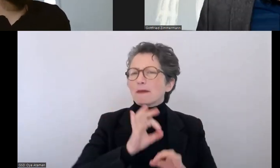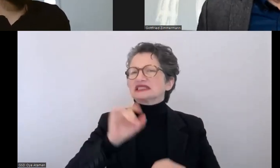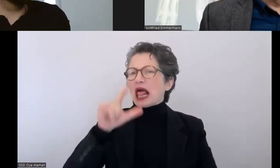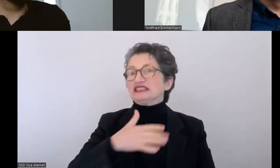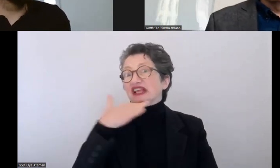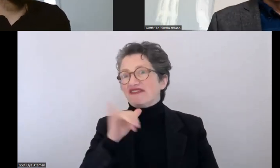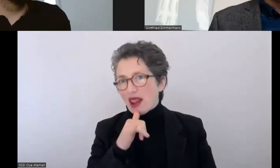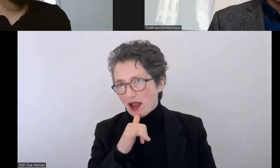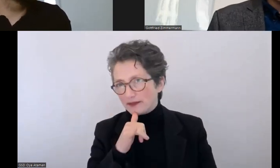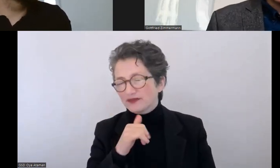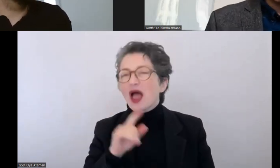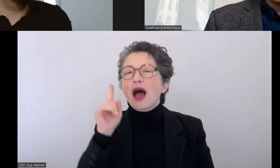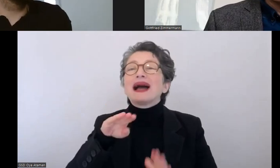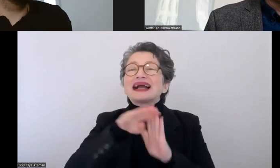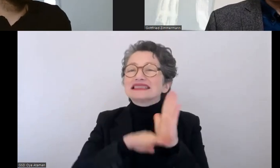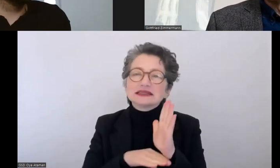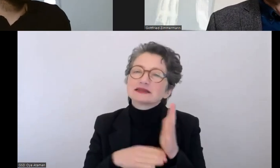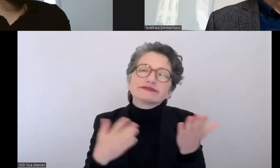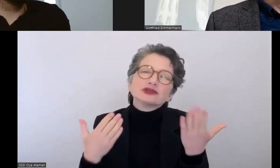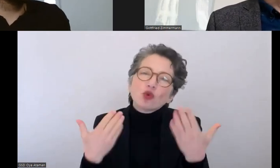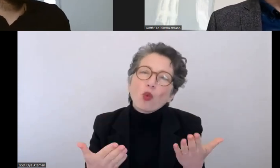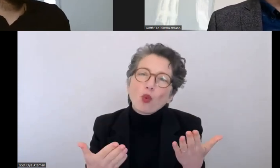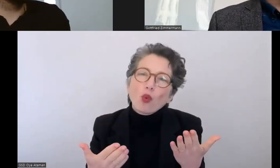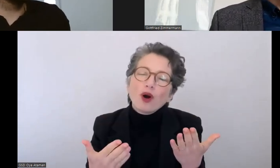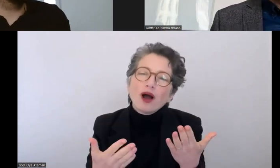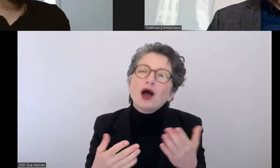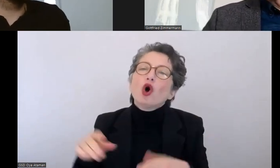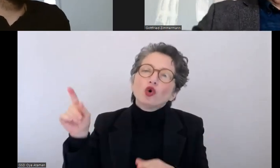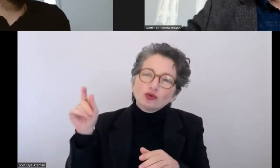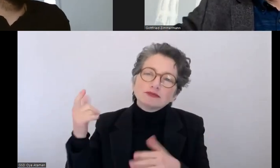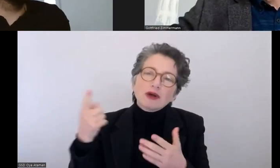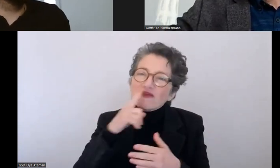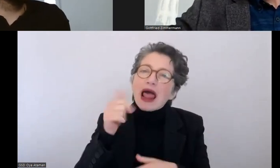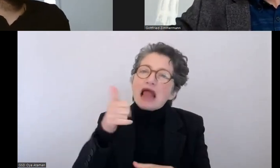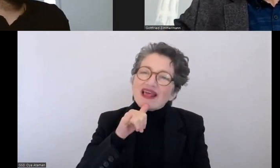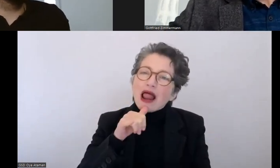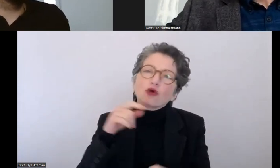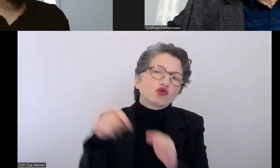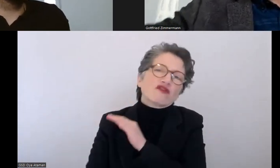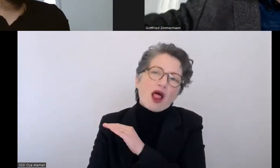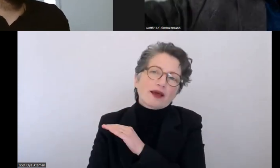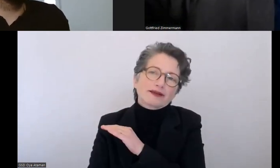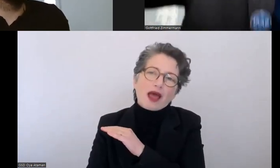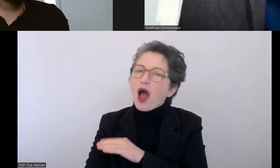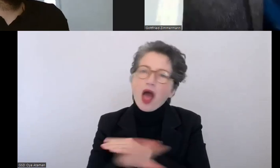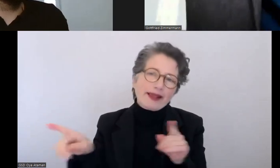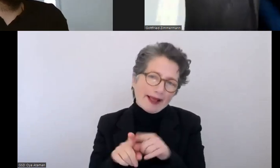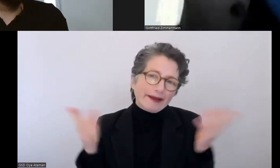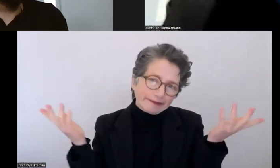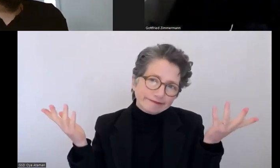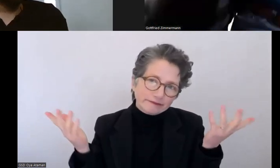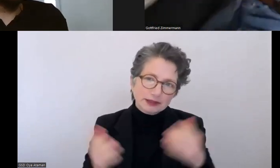ist man gleichermaßen durchgefallen bei jedem Fehler. Alexander, willst du was dazu sagen? Dann nehme ich schon das Mikro